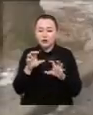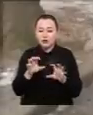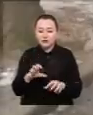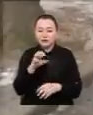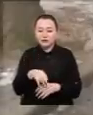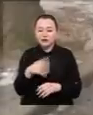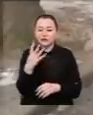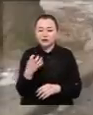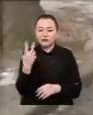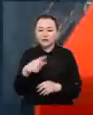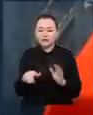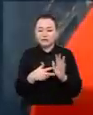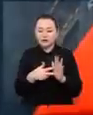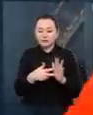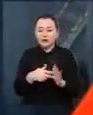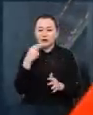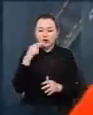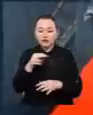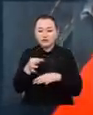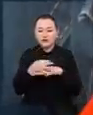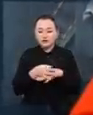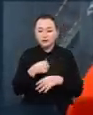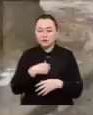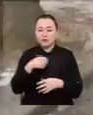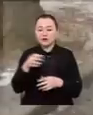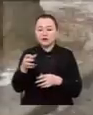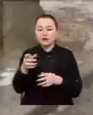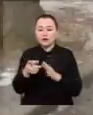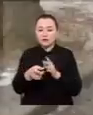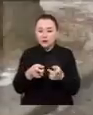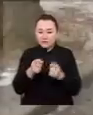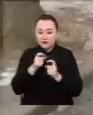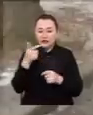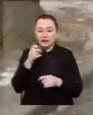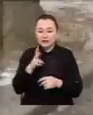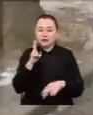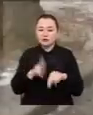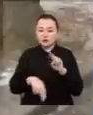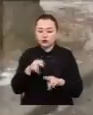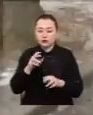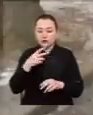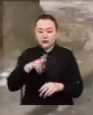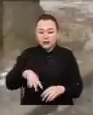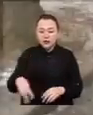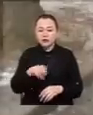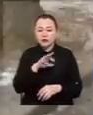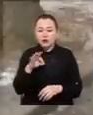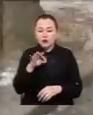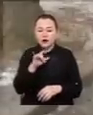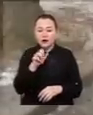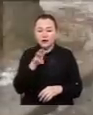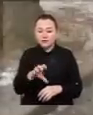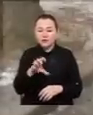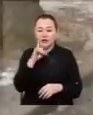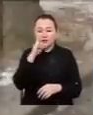статьей 428. В качестве ответчиков мы привлекли именно генерального застройщика, это ТО «Рамс Казахстан», а